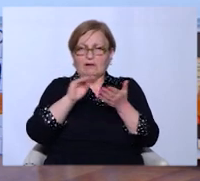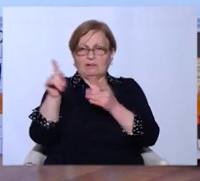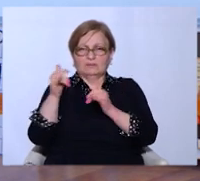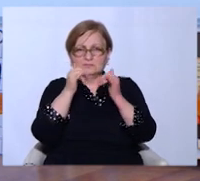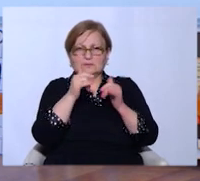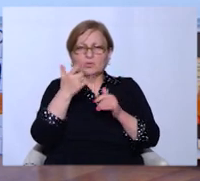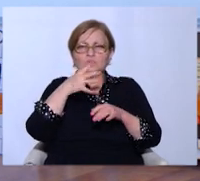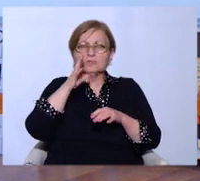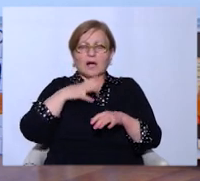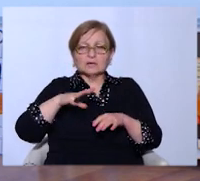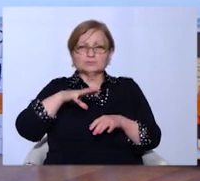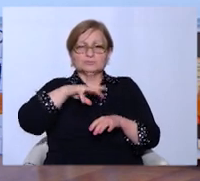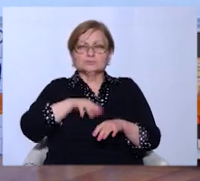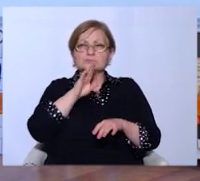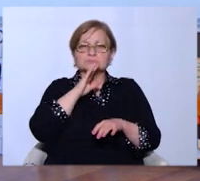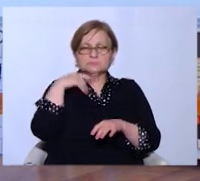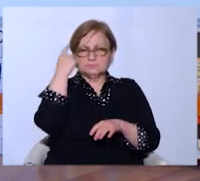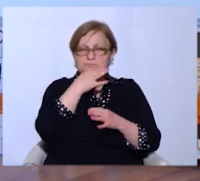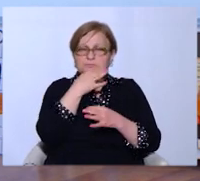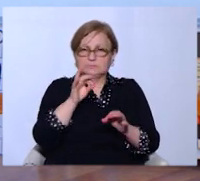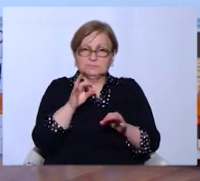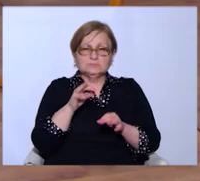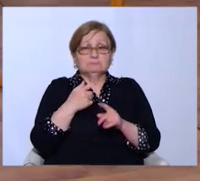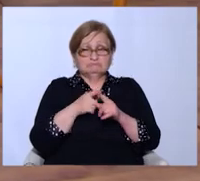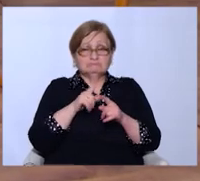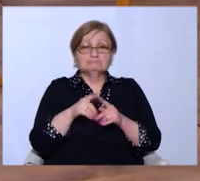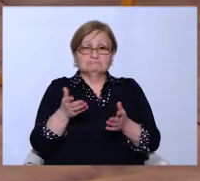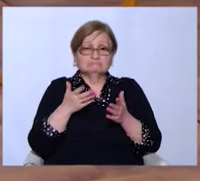სულის გამოვლინება. მას შესაძლებ